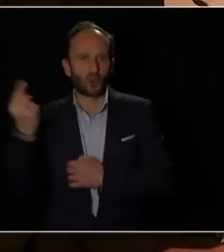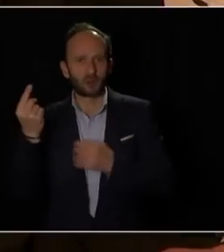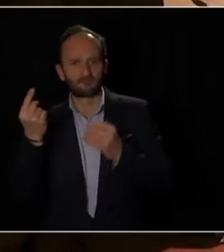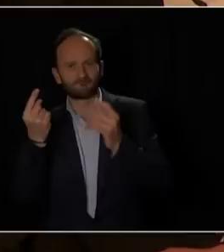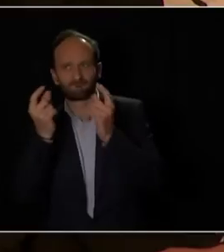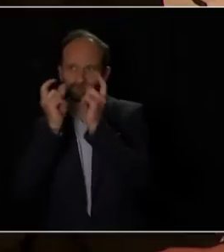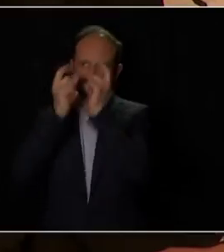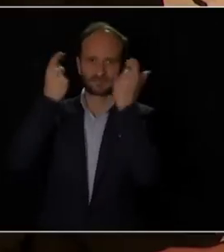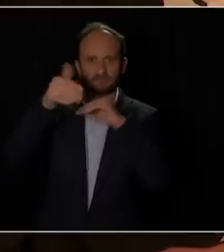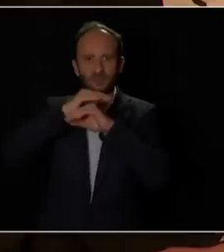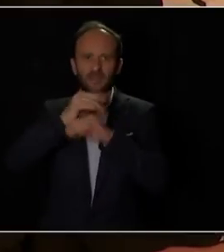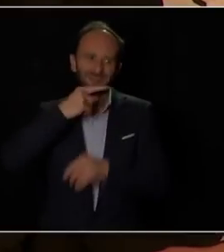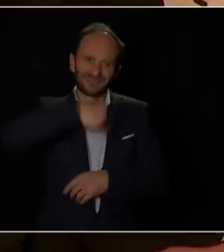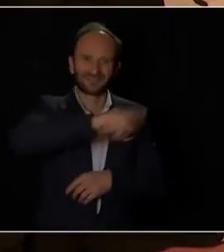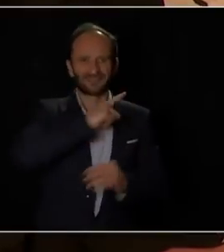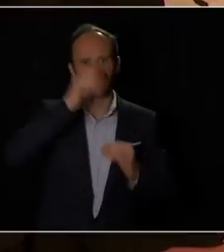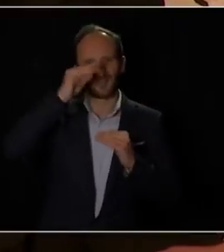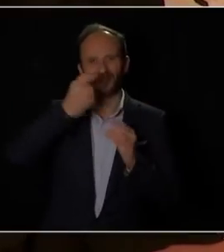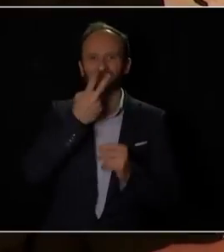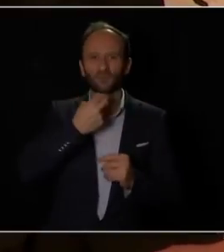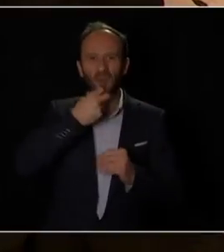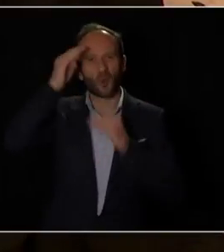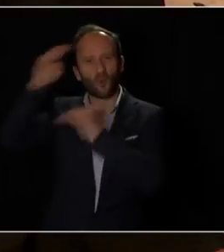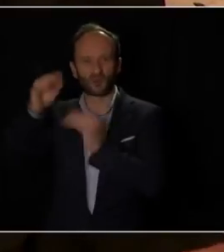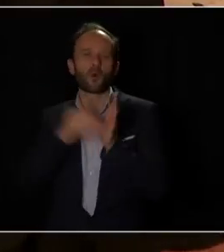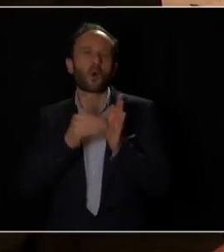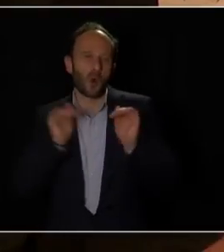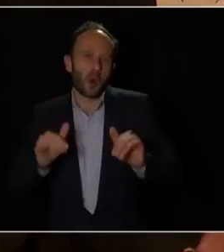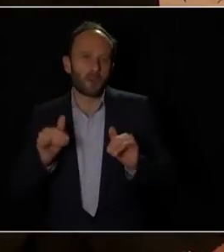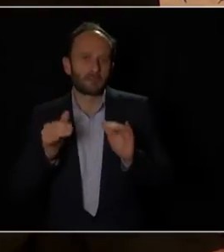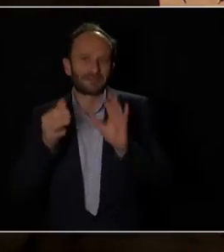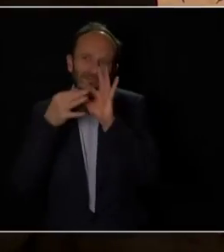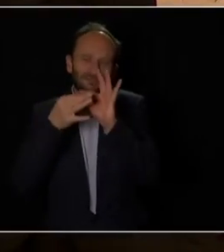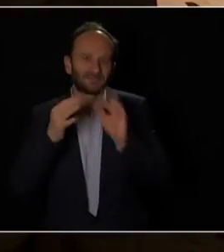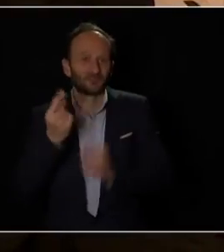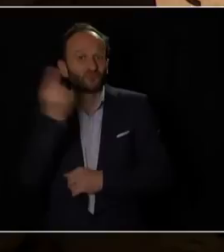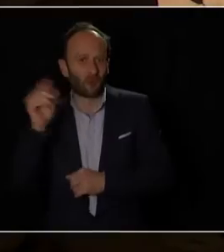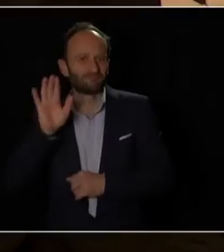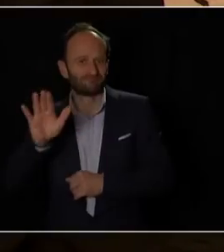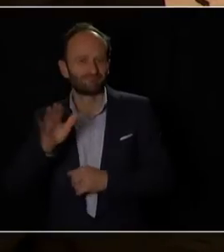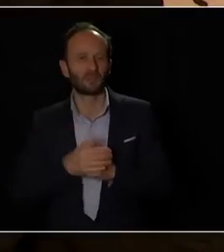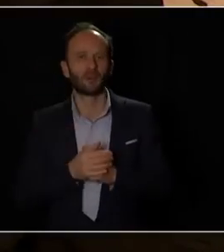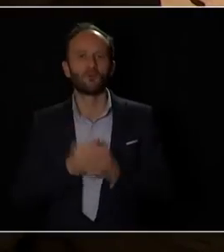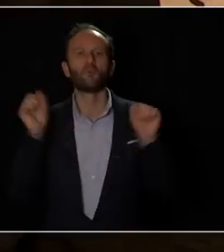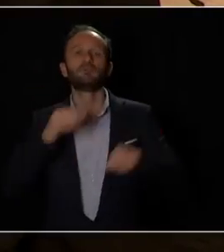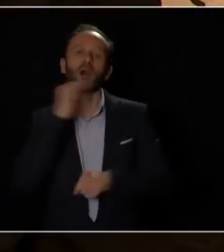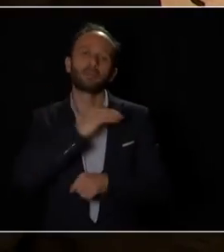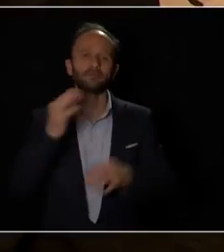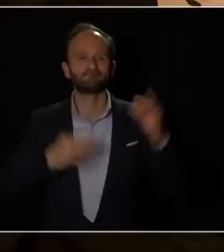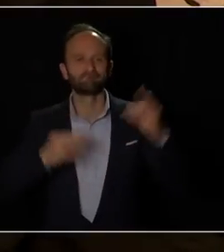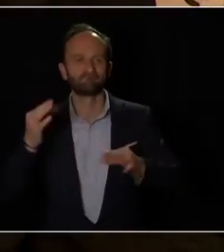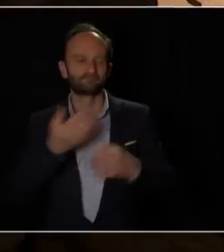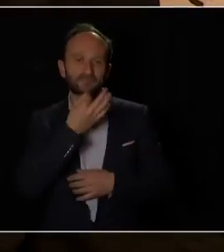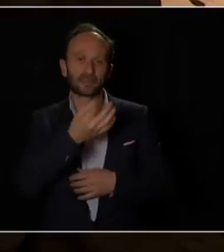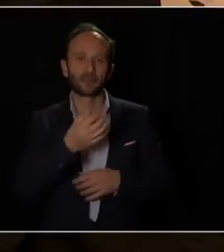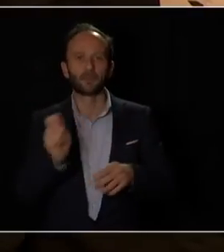encore majoritairement confiance. Bien sûr, on peut rapidement, à travers ce jugement, dire ce jugement est favorable en